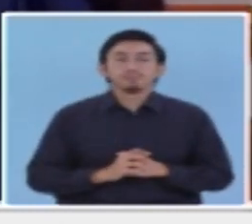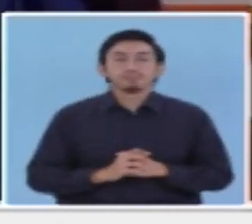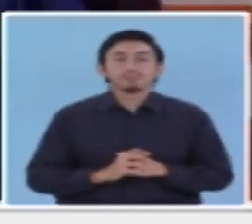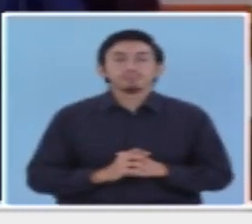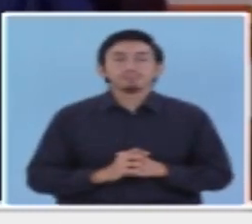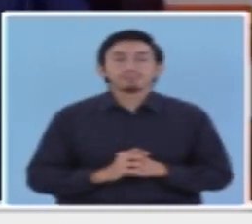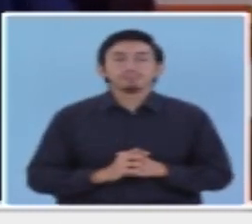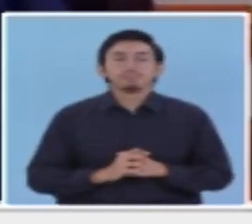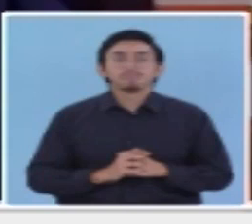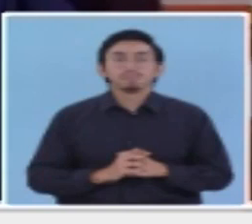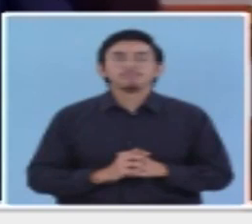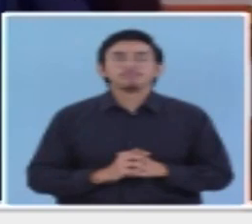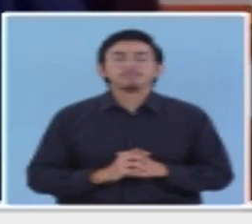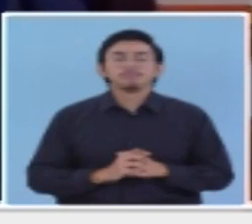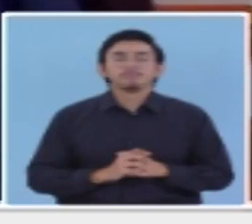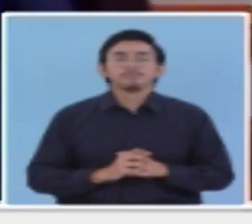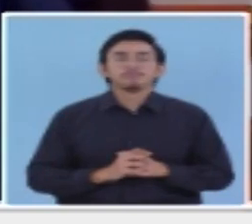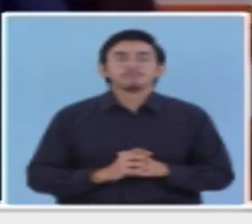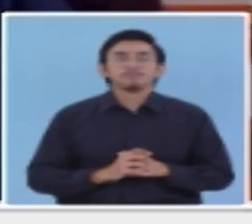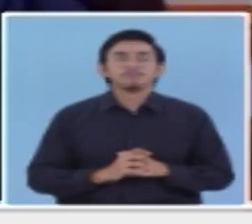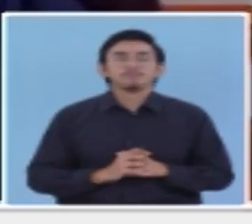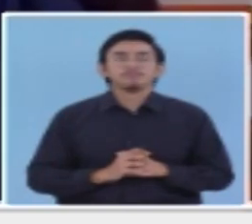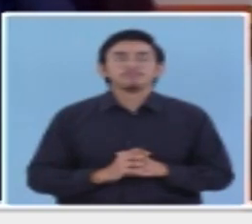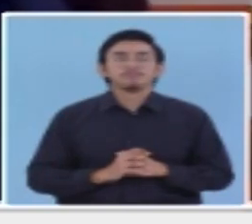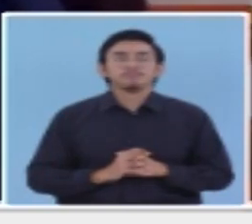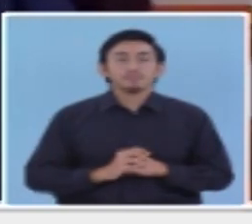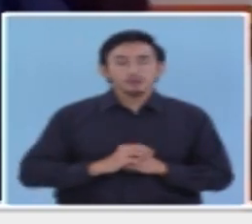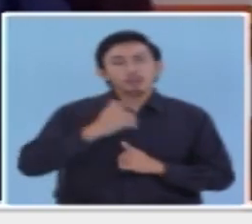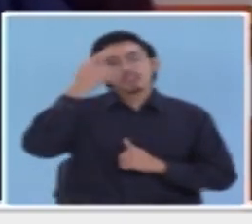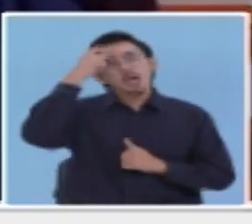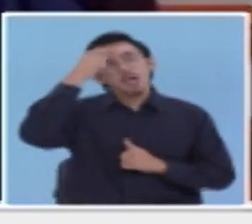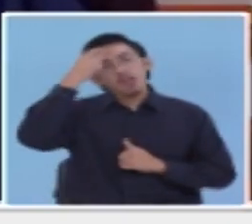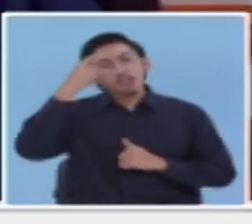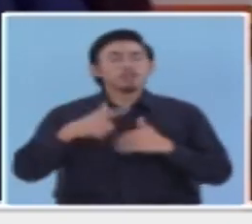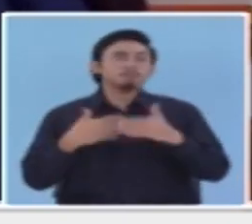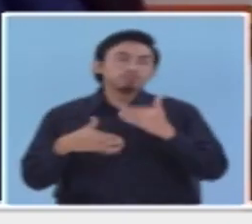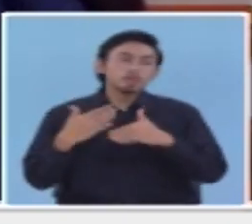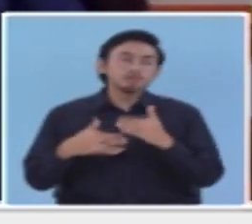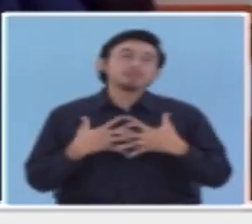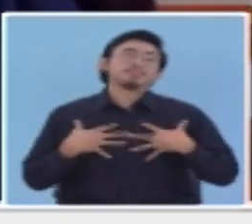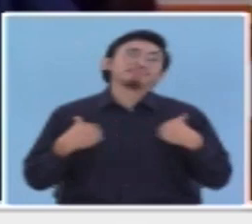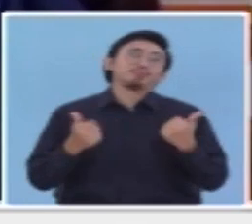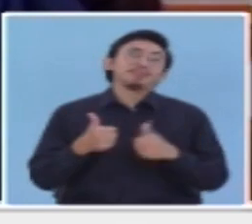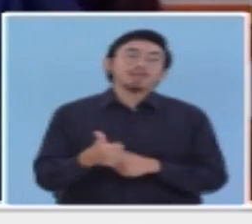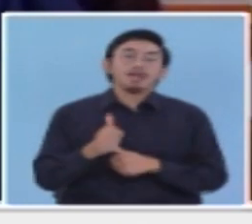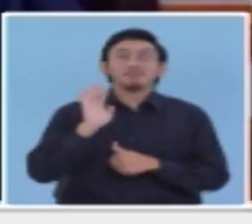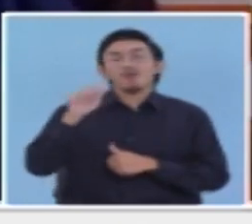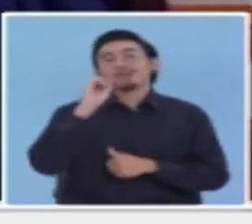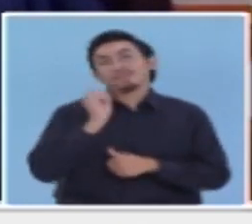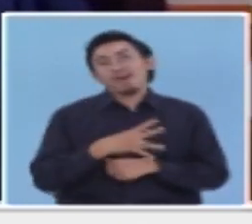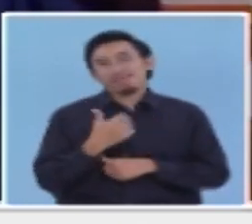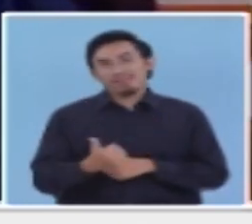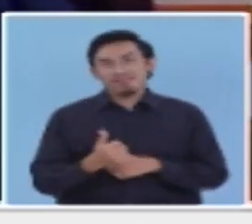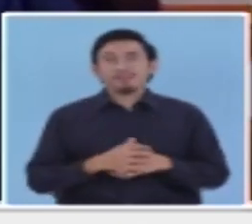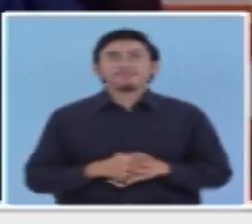riwayat sakit kita dulu, kita negatif, kita pasti cepat pulang. Saya sih kalau selalu mikirnya begitu, cuman karena